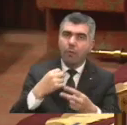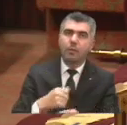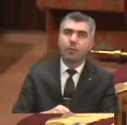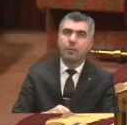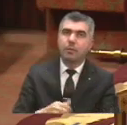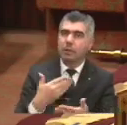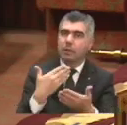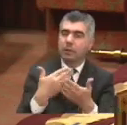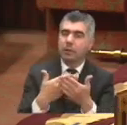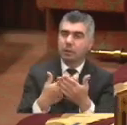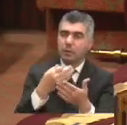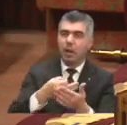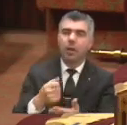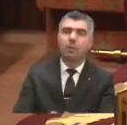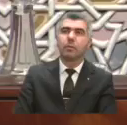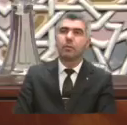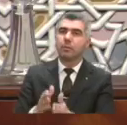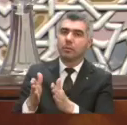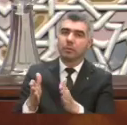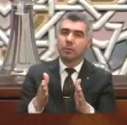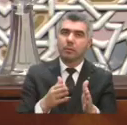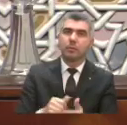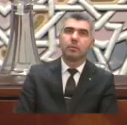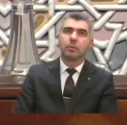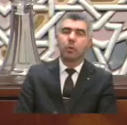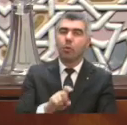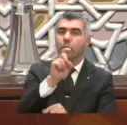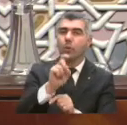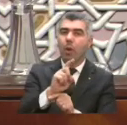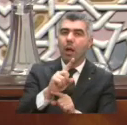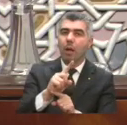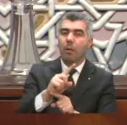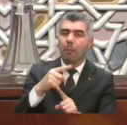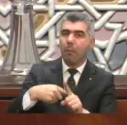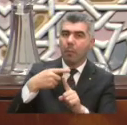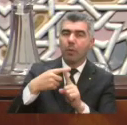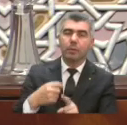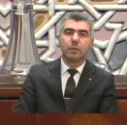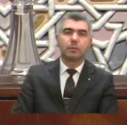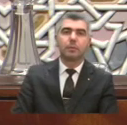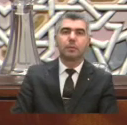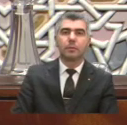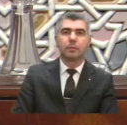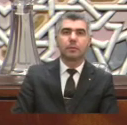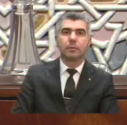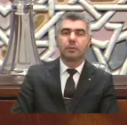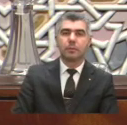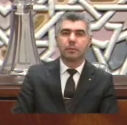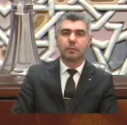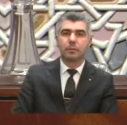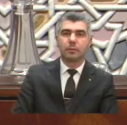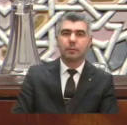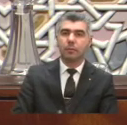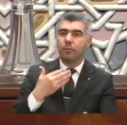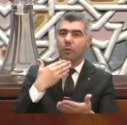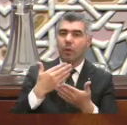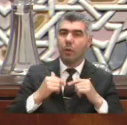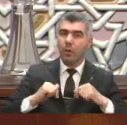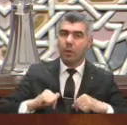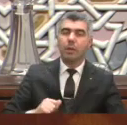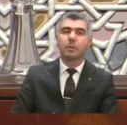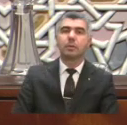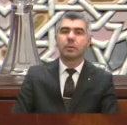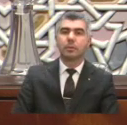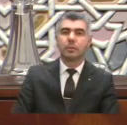على ارض الواقع شكرا لكم تعقيب سيد النائب محترم شكرا السيده الوزيره دون